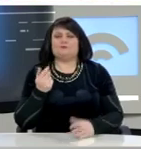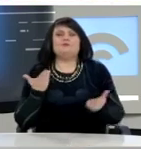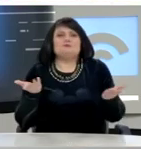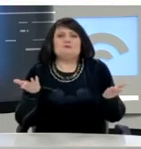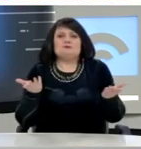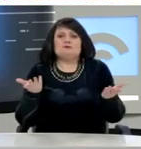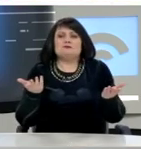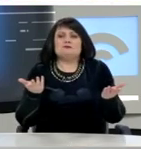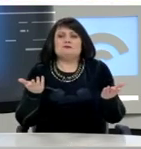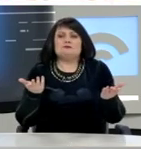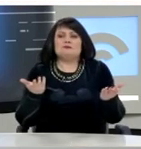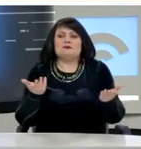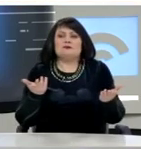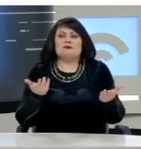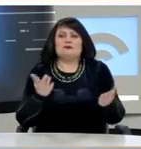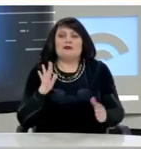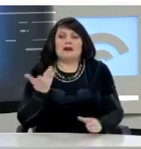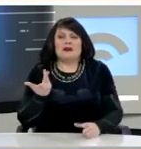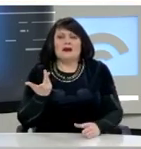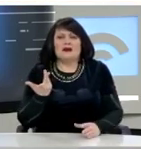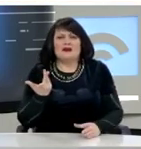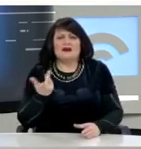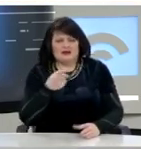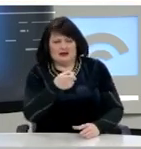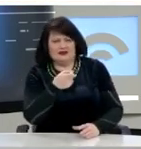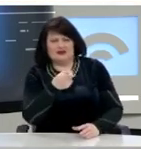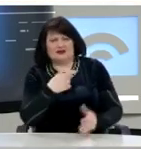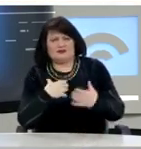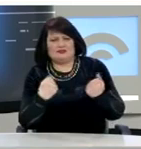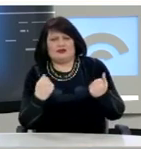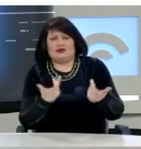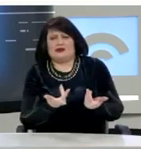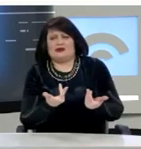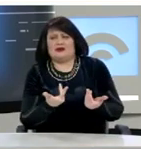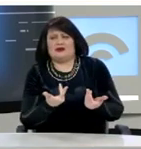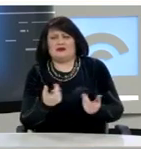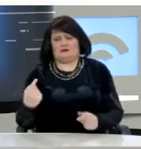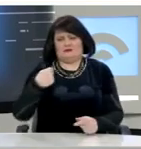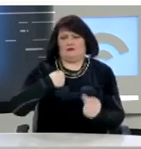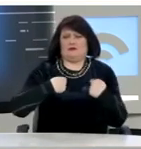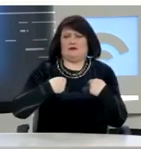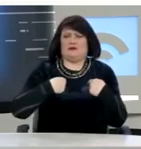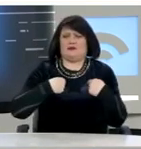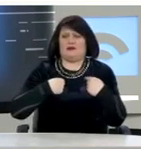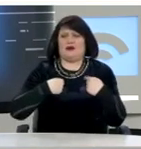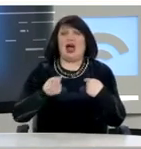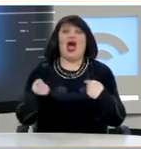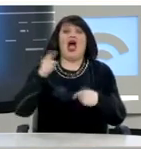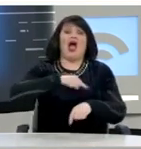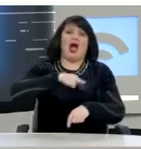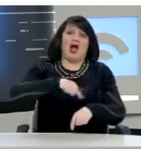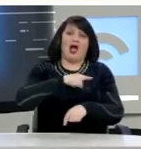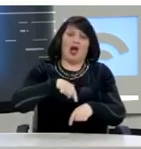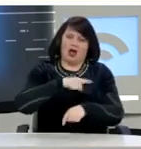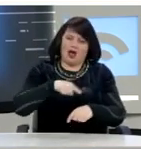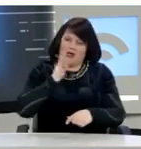Ναι, κύριε... Άμα έπαιρνα το λόγο μου, έχετε, γιατί δυσφορείτε. Όλοι αναφερθήκα σε μένα. Θα έπαιρνα το λόγο μέχρι αύριο, άμα ήμουν να